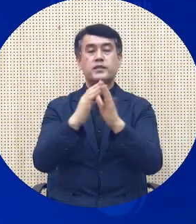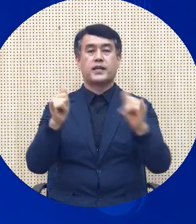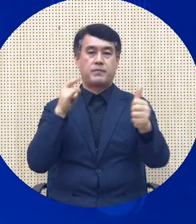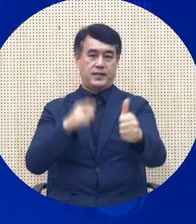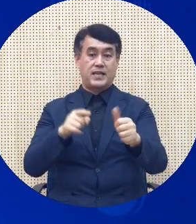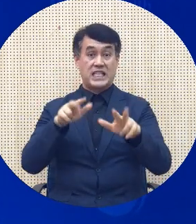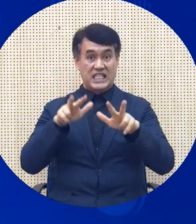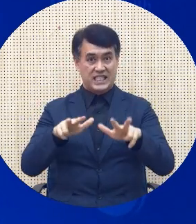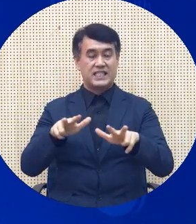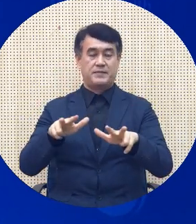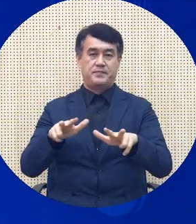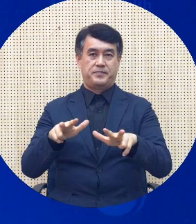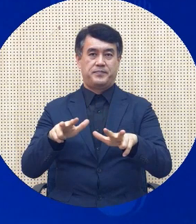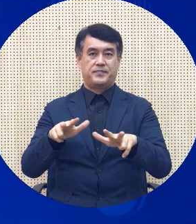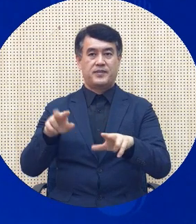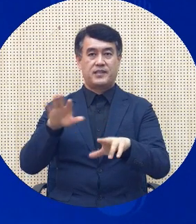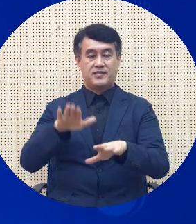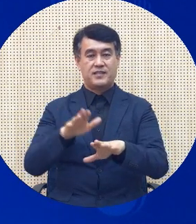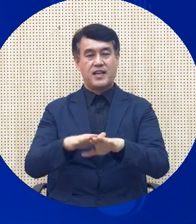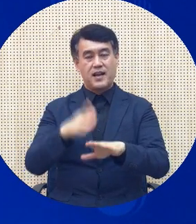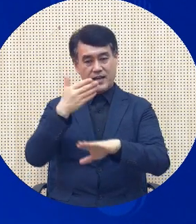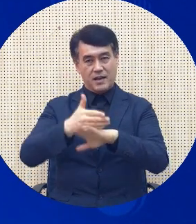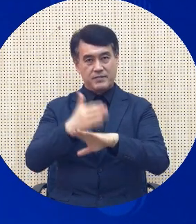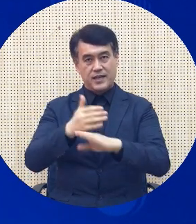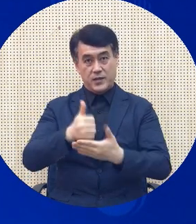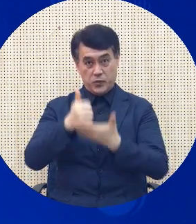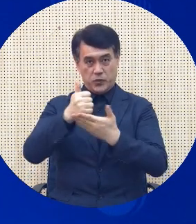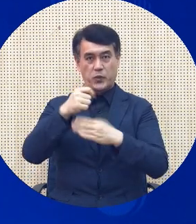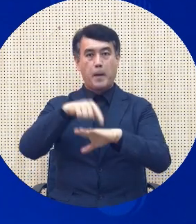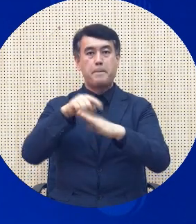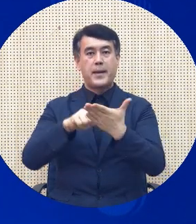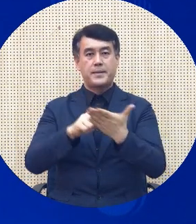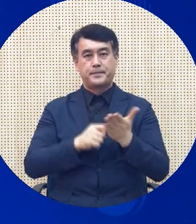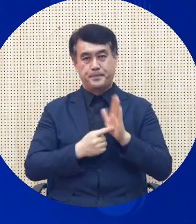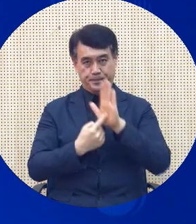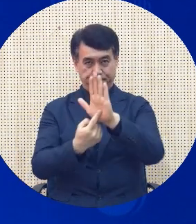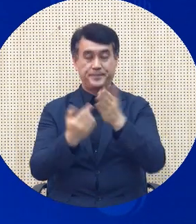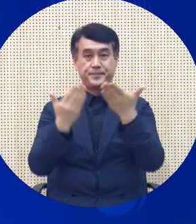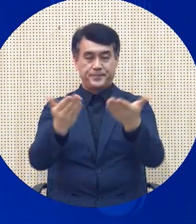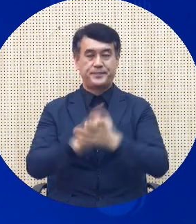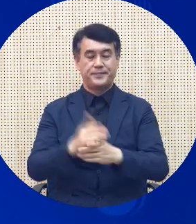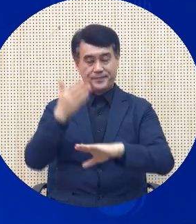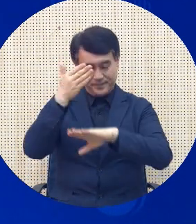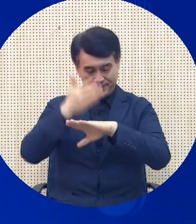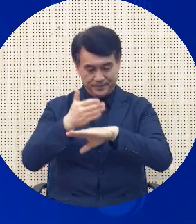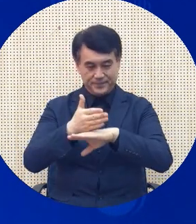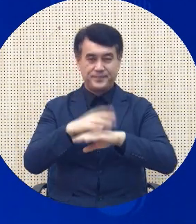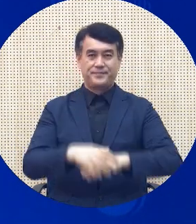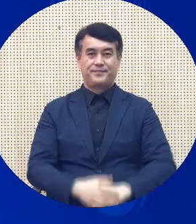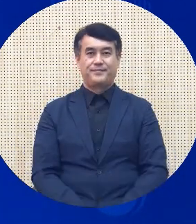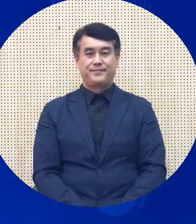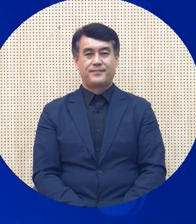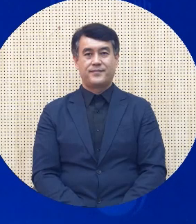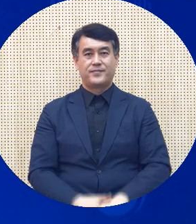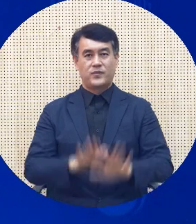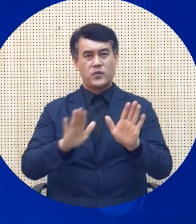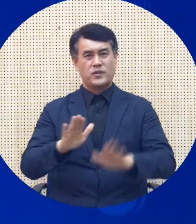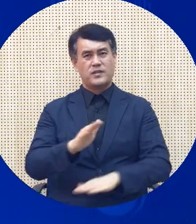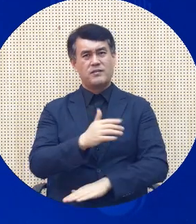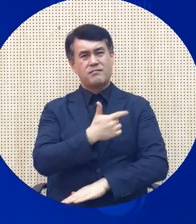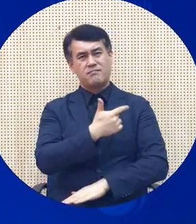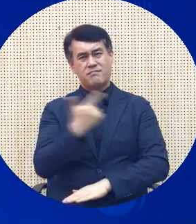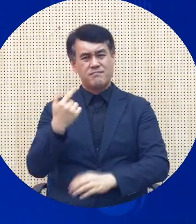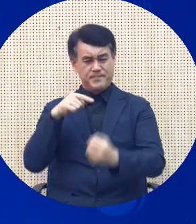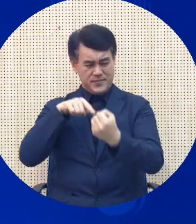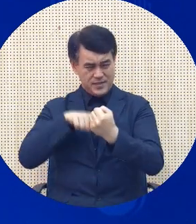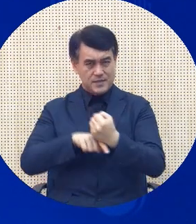이 자리를 빌어 감사와 존경의 마음을 표하겠습니다. 감사합니다. 자, 오늘 굉장히 뜻깊은